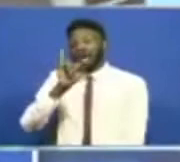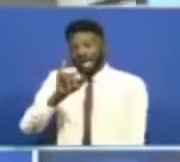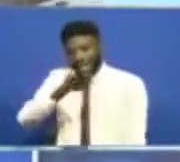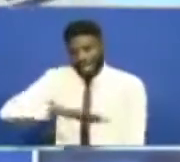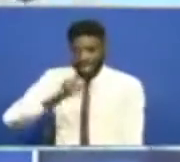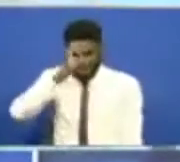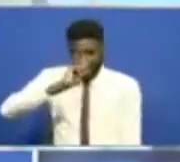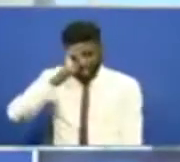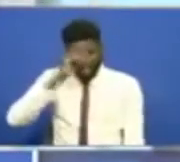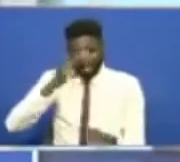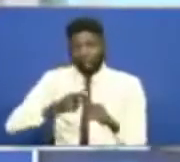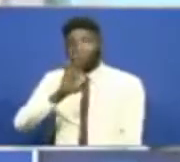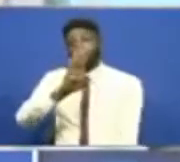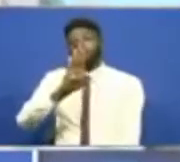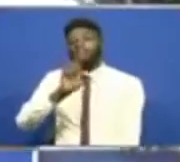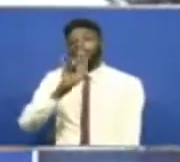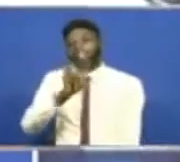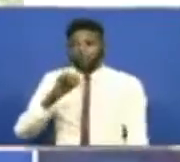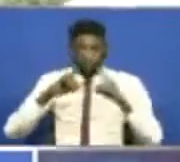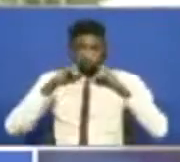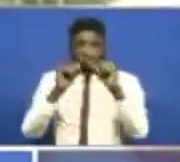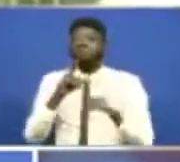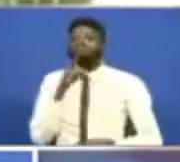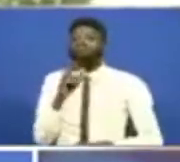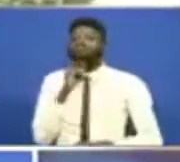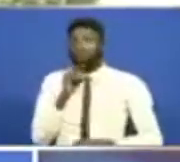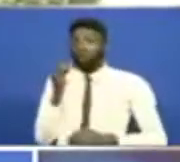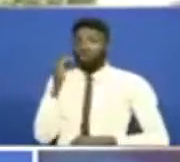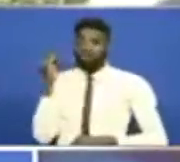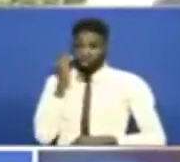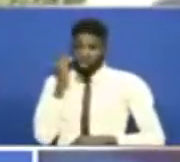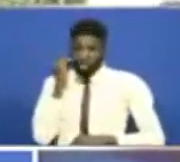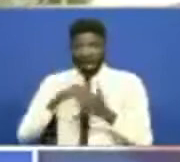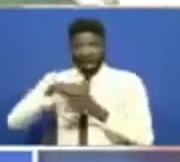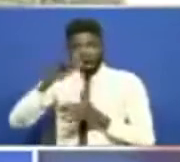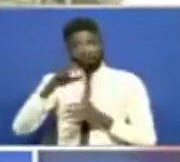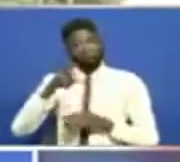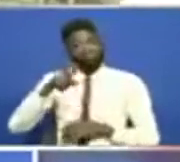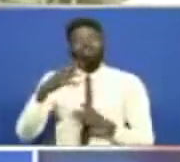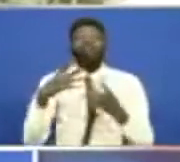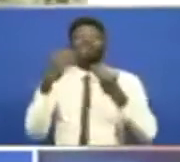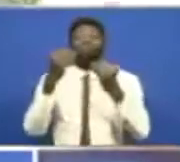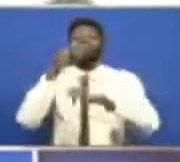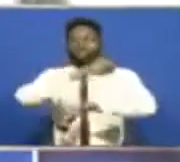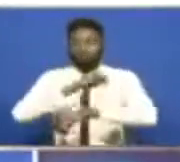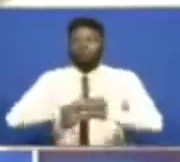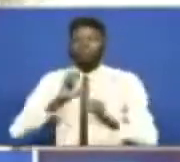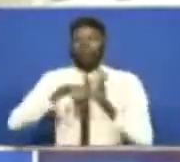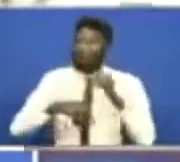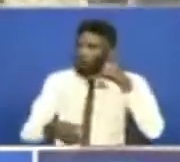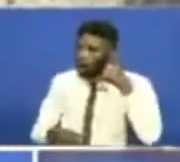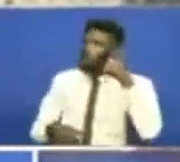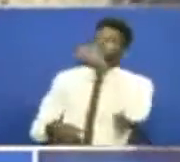Betty Chepngwe alisema mvulana huyo ambaye aliondoka nyumbani kwenda shuleni baadaye aliwapigia simu wazazi wake kuwafahamisha kwamba alikuwa